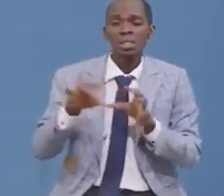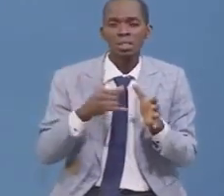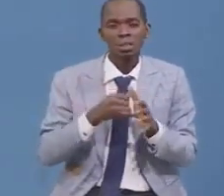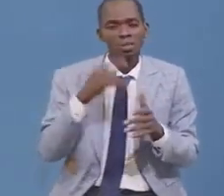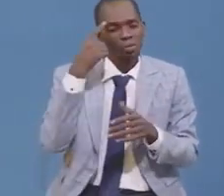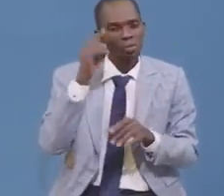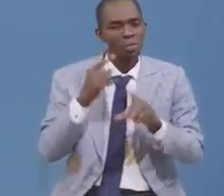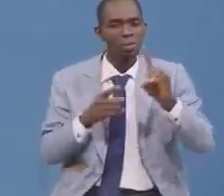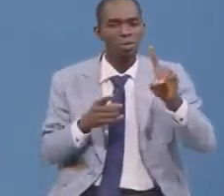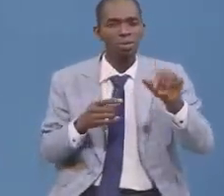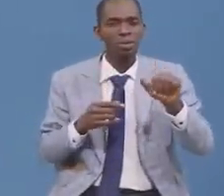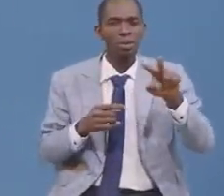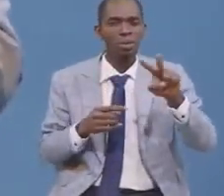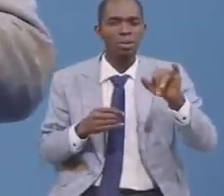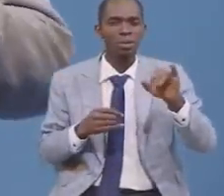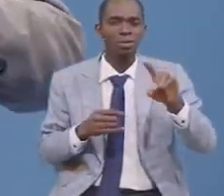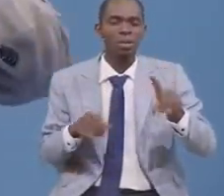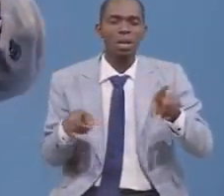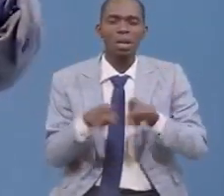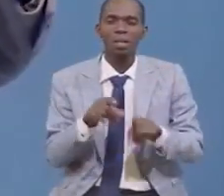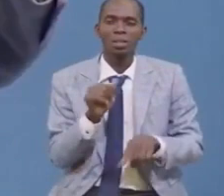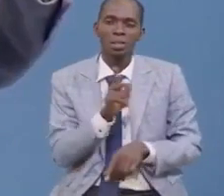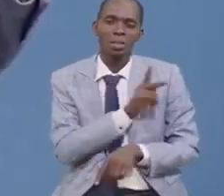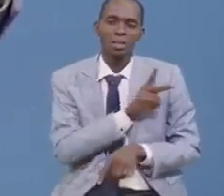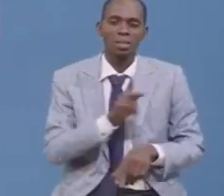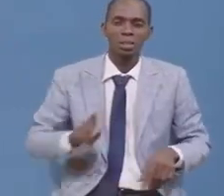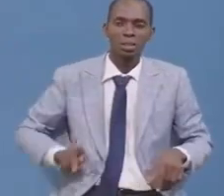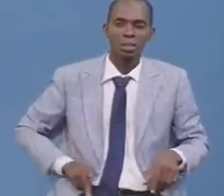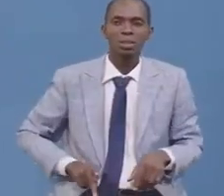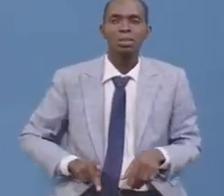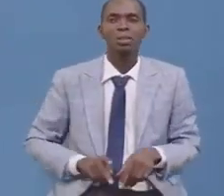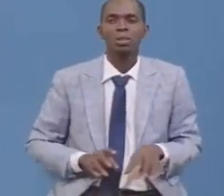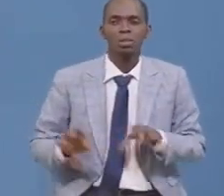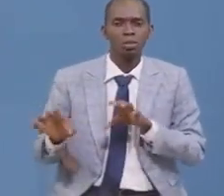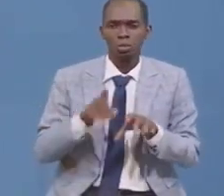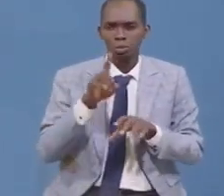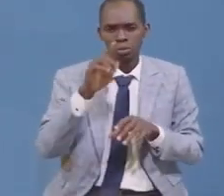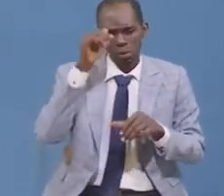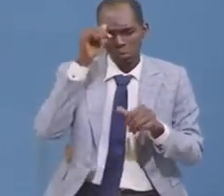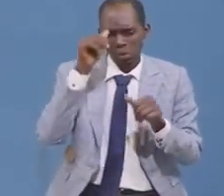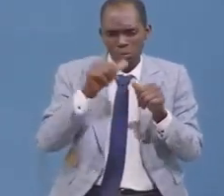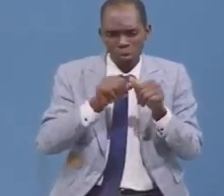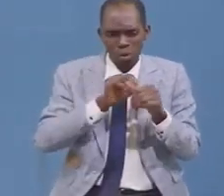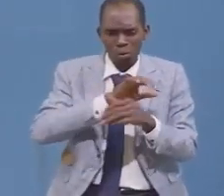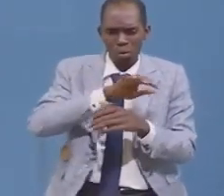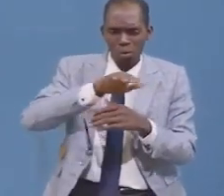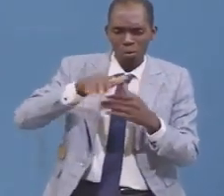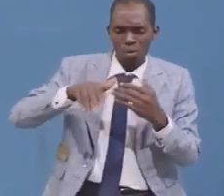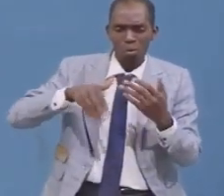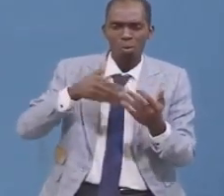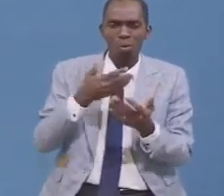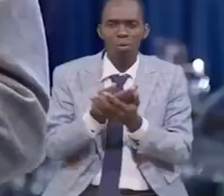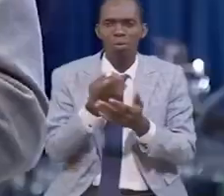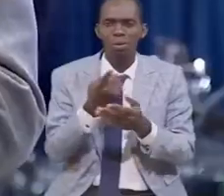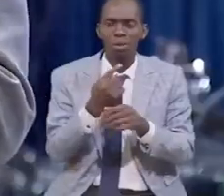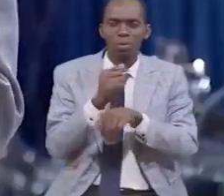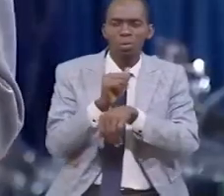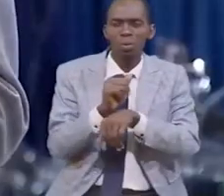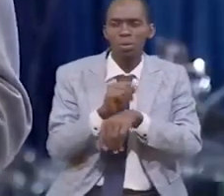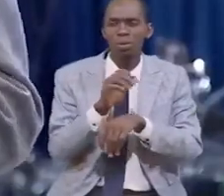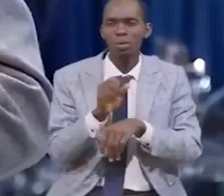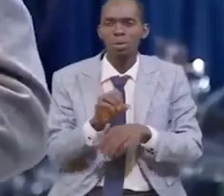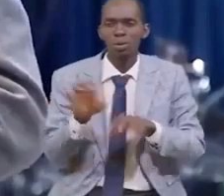as a king. ఆయన రాజుగా దావీదుకు జరిగించాడు. Do you remember those acts? ఆ చర్యలు మీకు గుర్తున్నాయా? Do